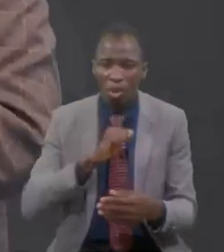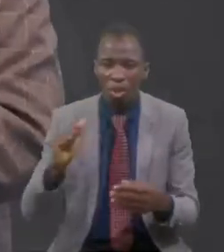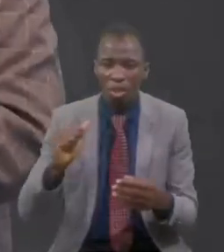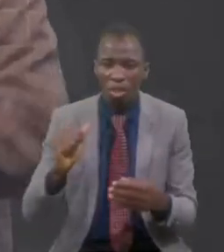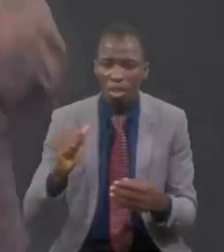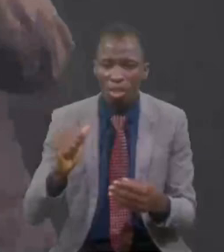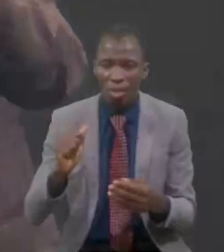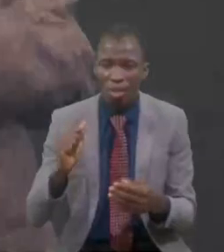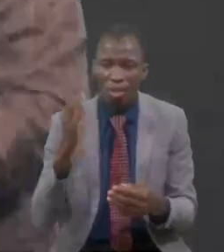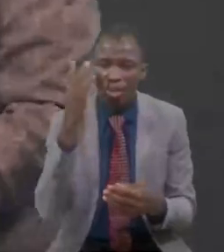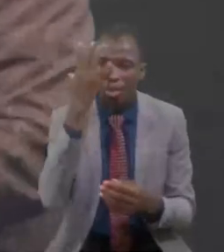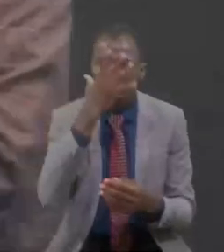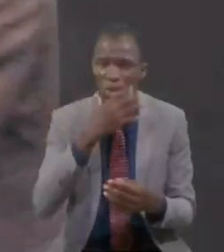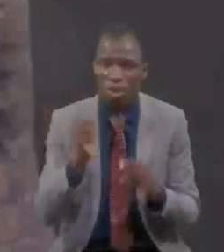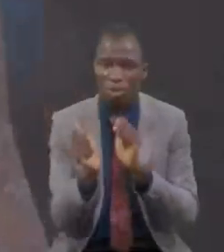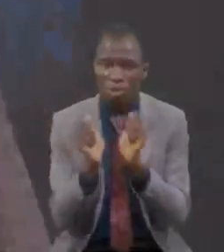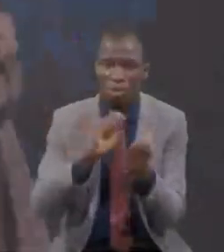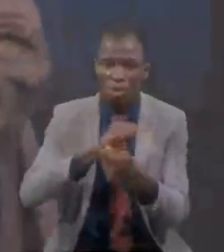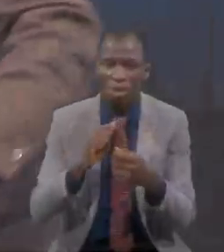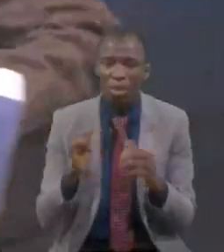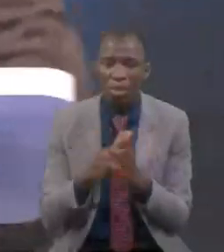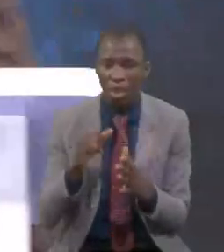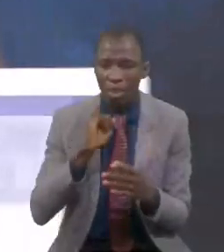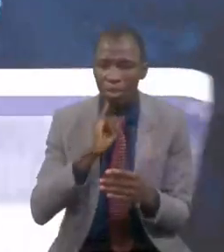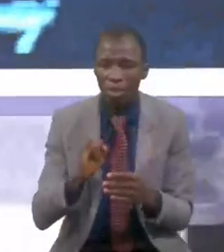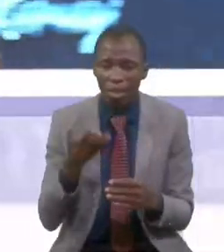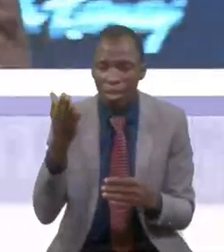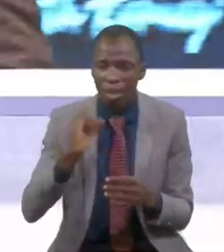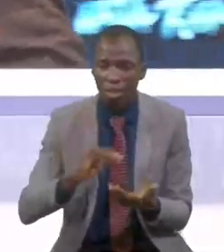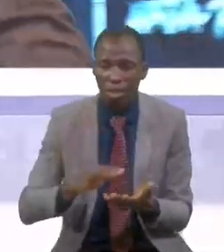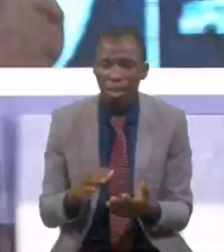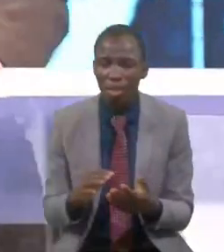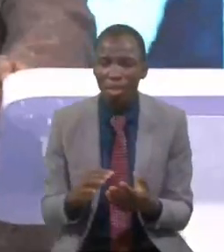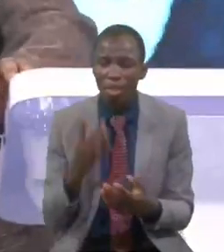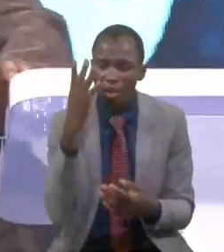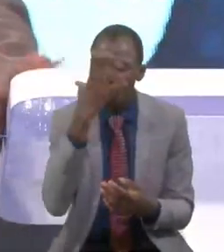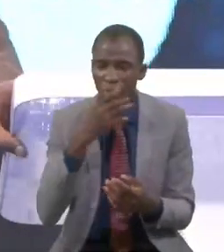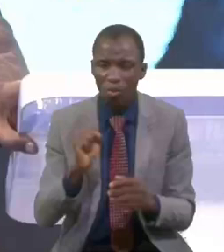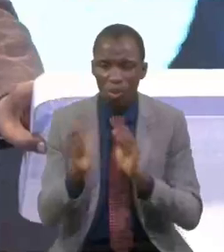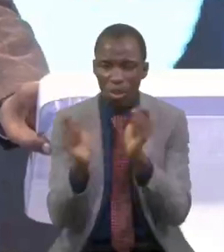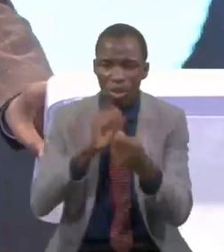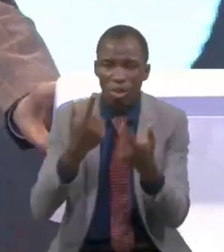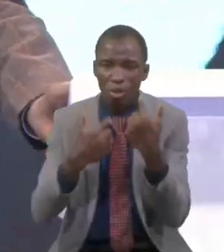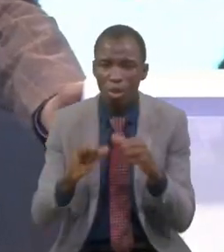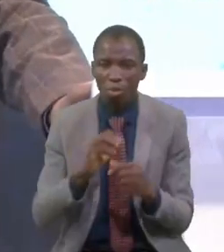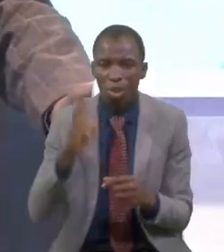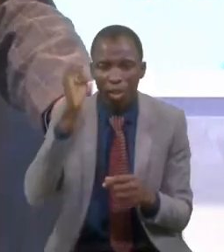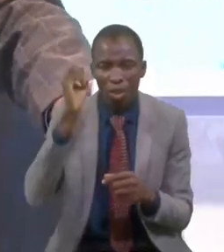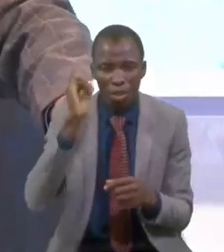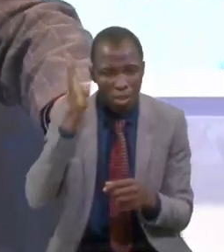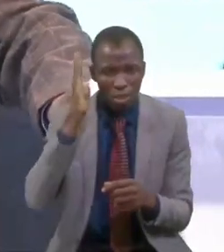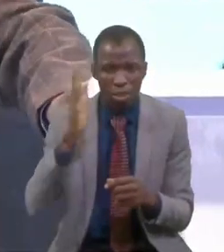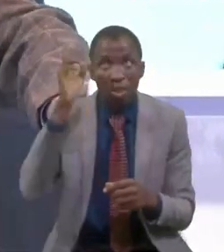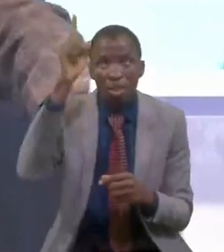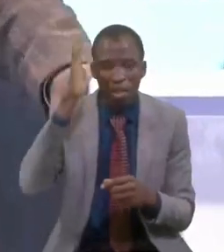avant le transport glorieux c'estàdire il y a un transport glorieux qui vient il va